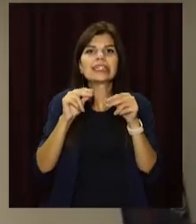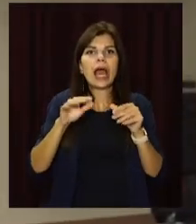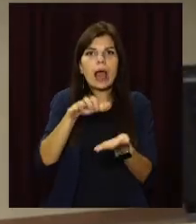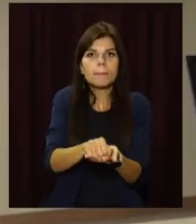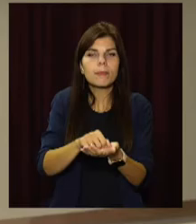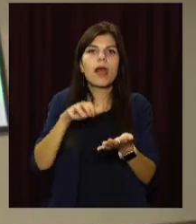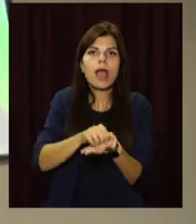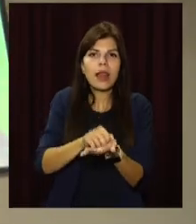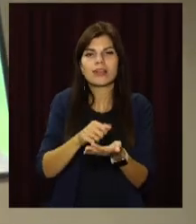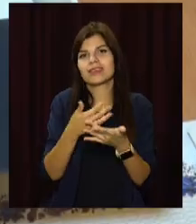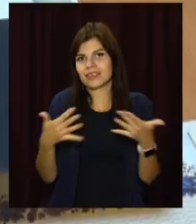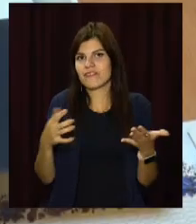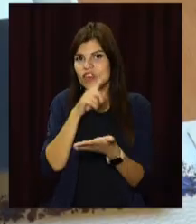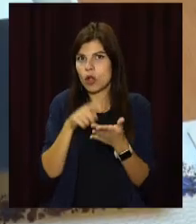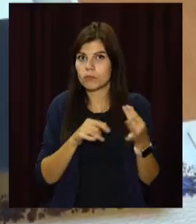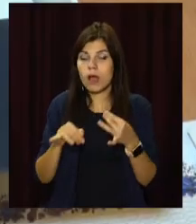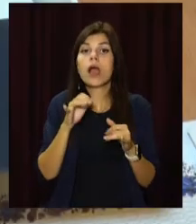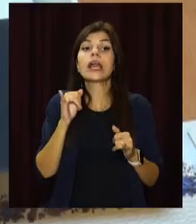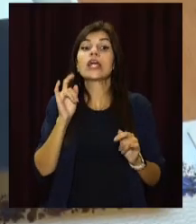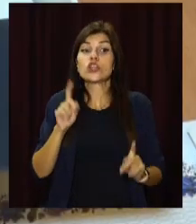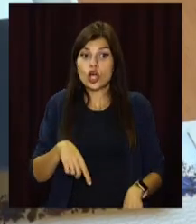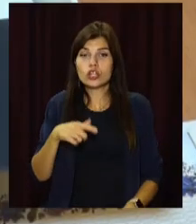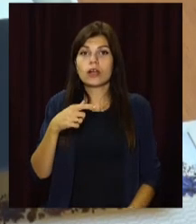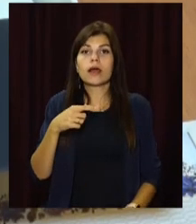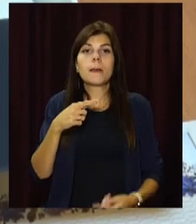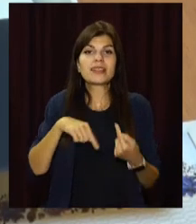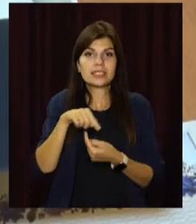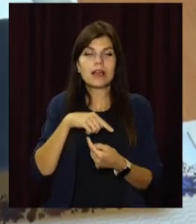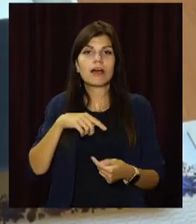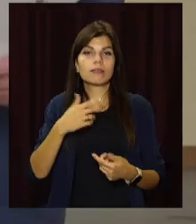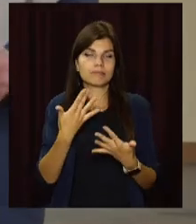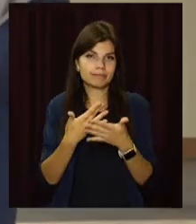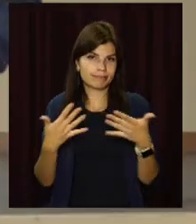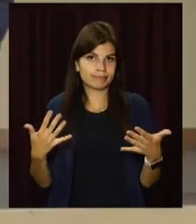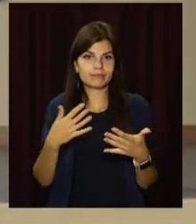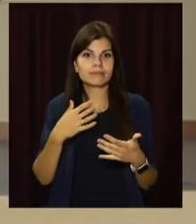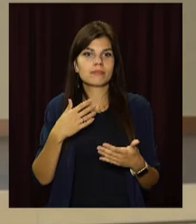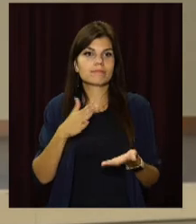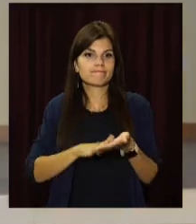Дня підприємця Геннадій Гуфман вручив бізнесменам Дніпропетровщини грамоти і відзнаки обласної ради.